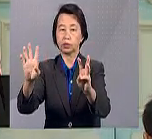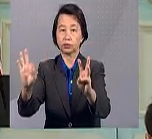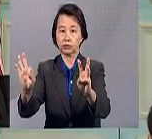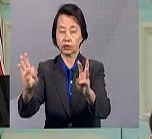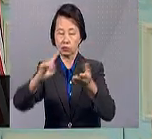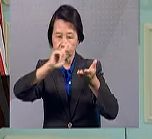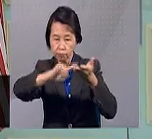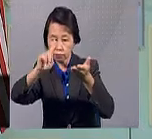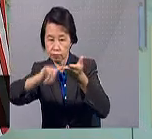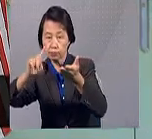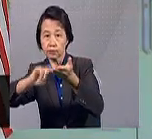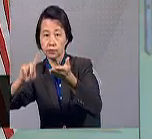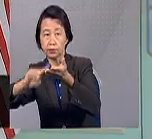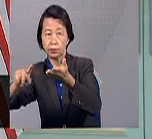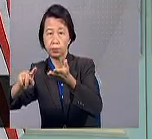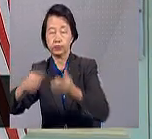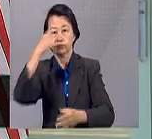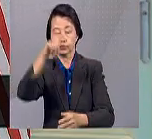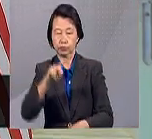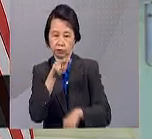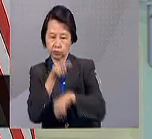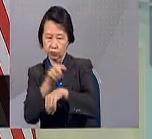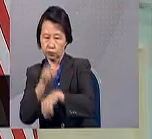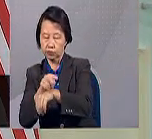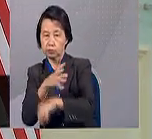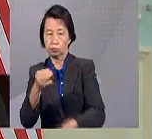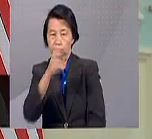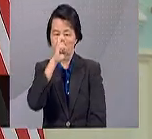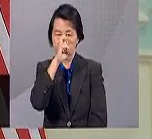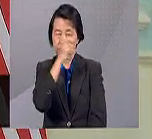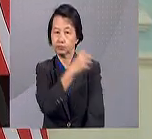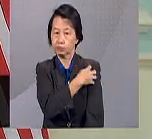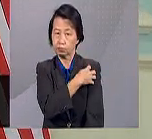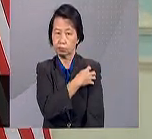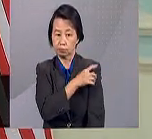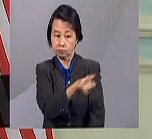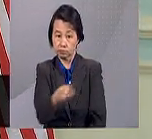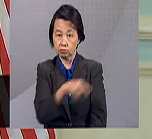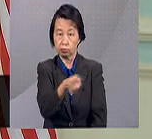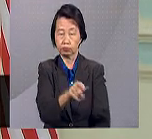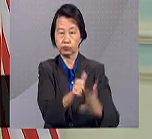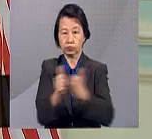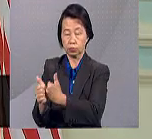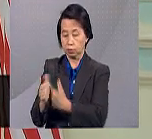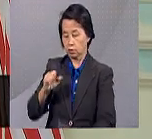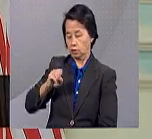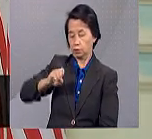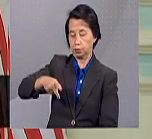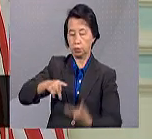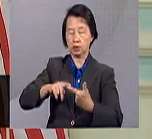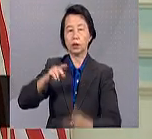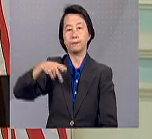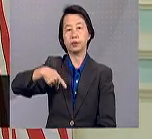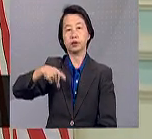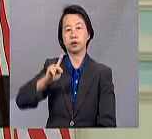66,949 pemeriksaan bagi memantau dan menguatkuasakan pematuhan SOP